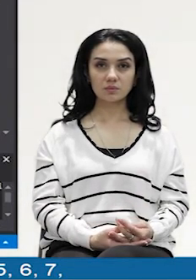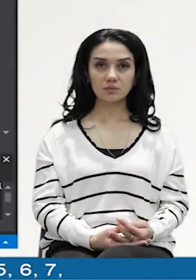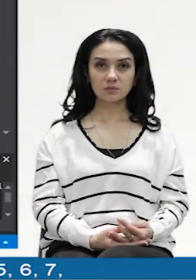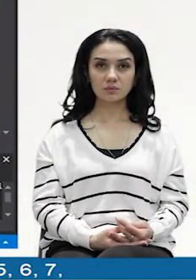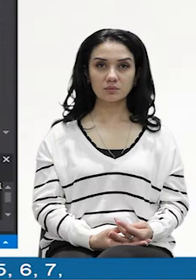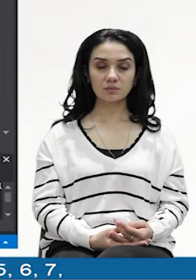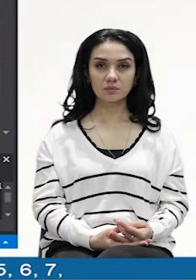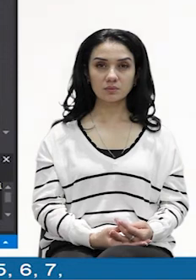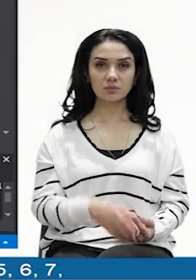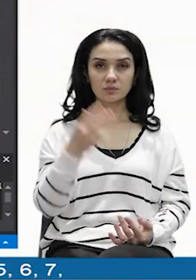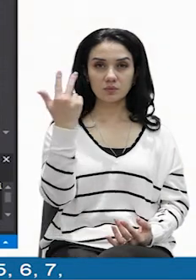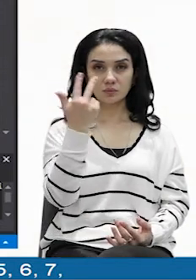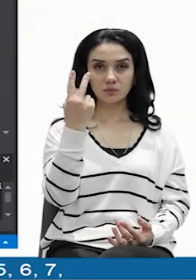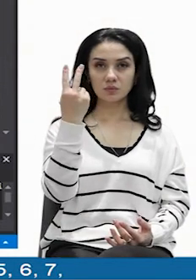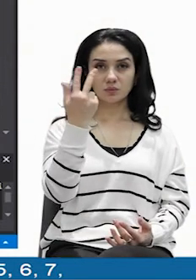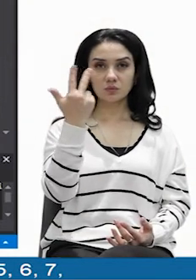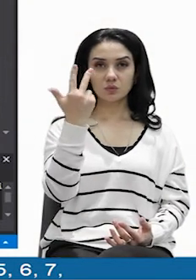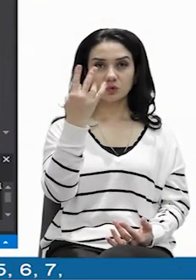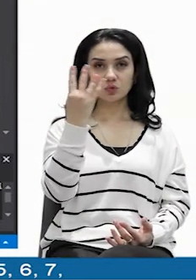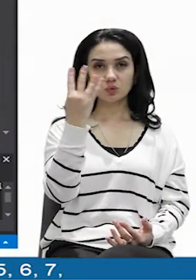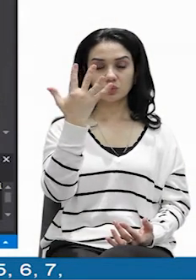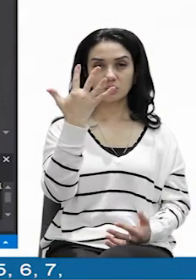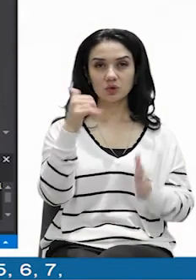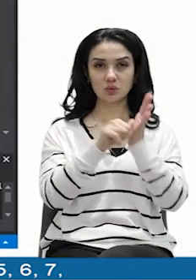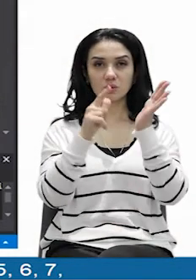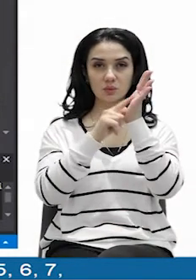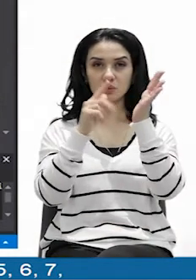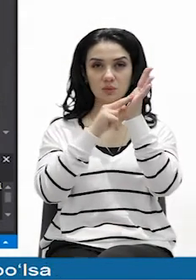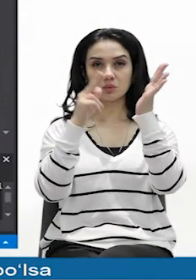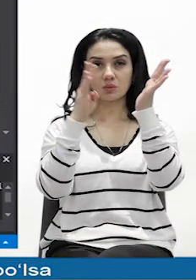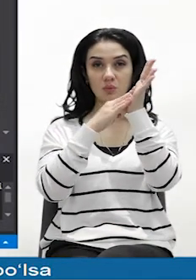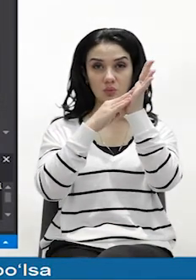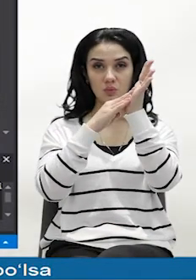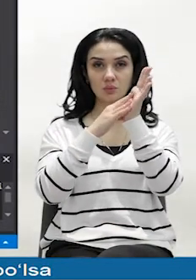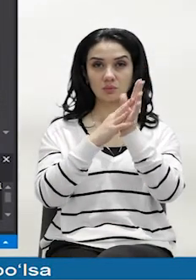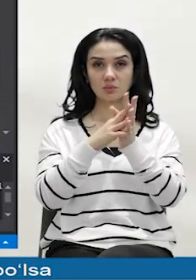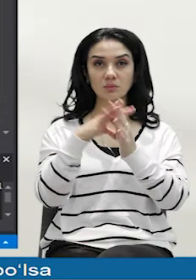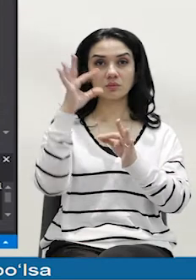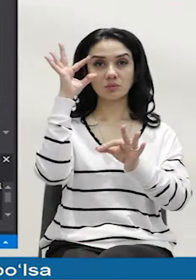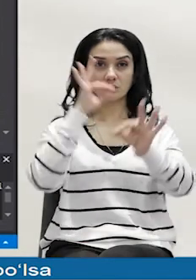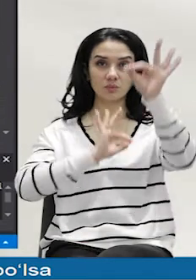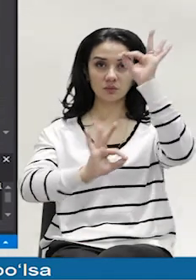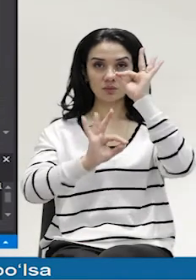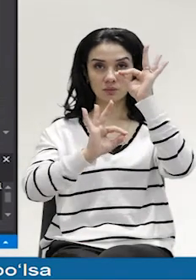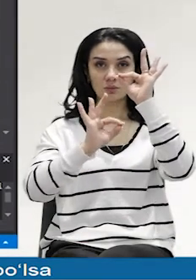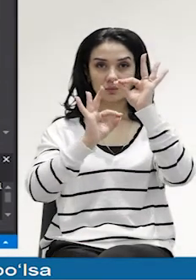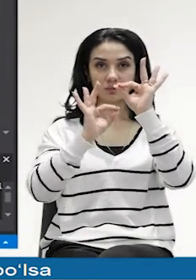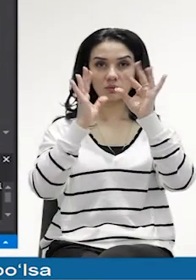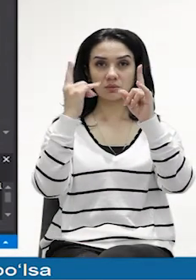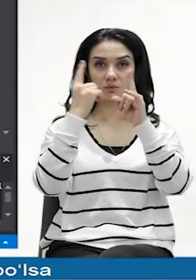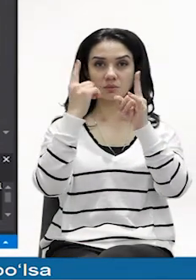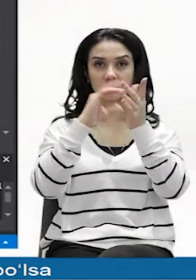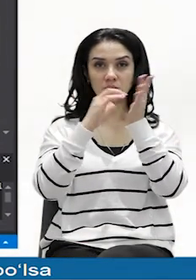2 3 4 5 6 7 8 9 ve 0. Birinci xonası 0 bo'lmaydi,